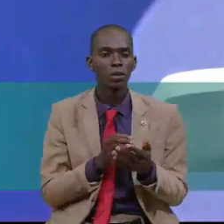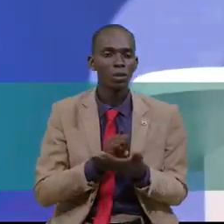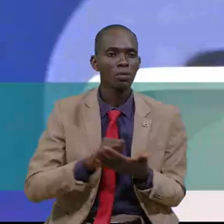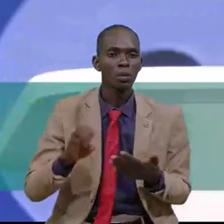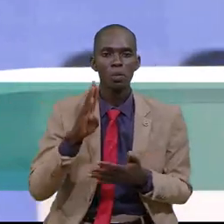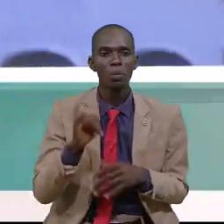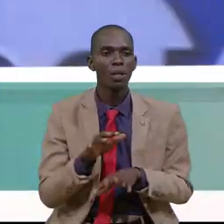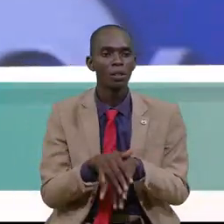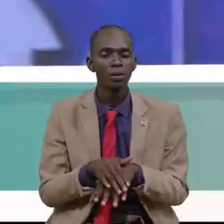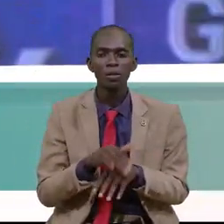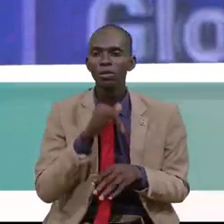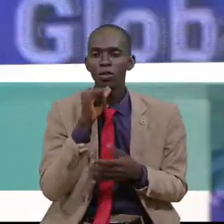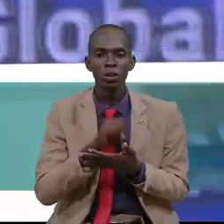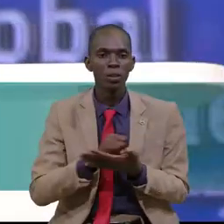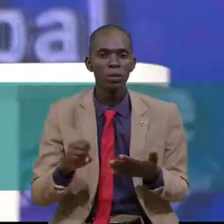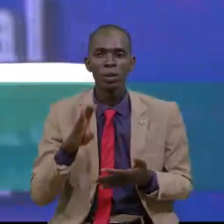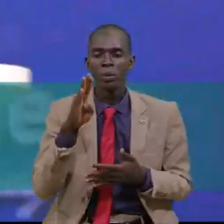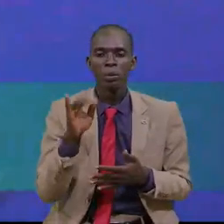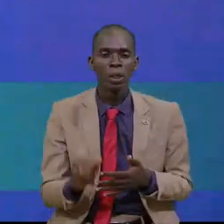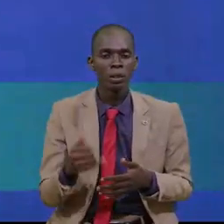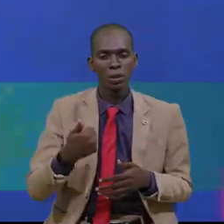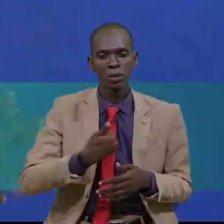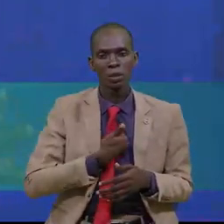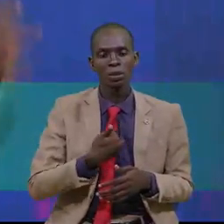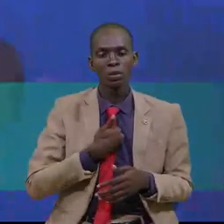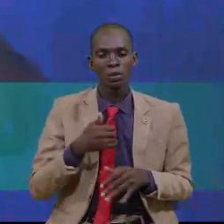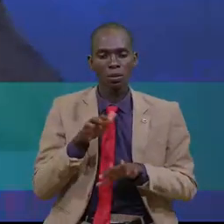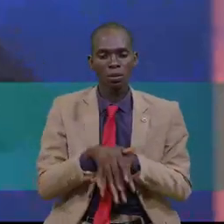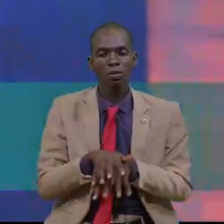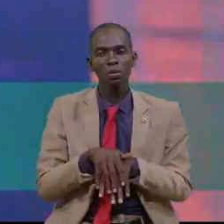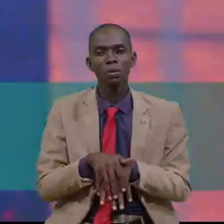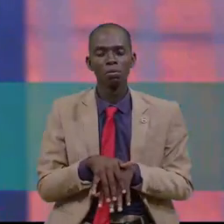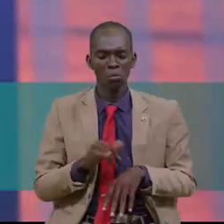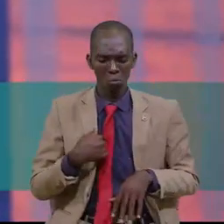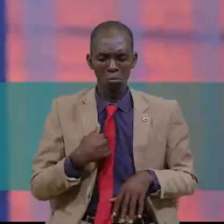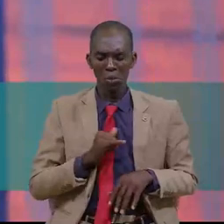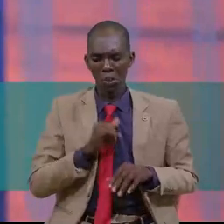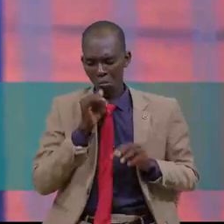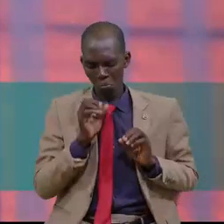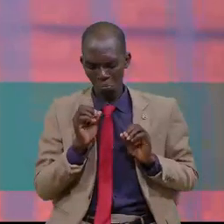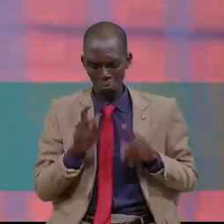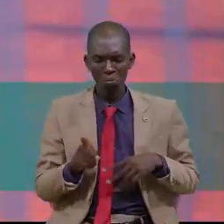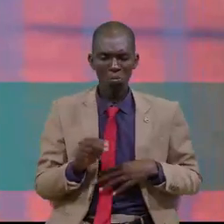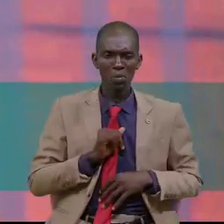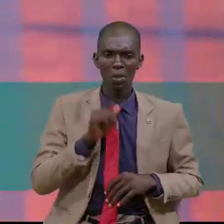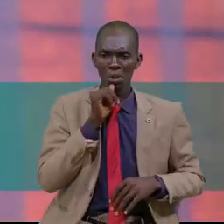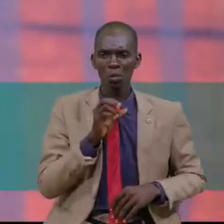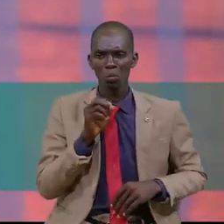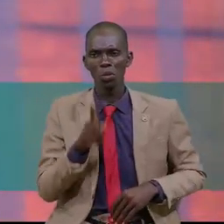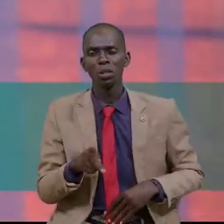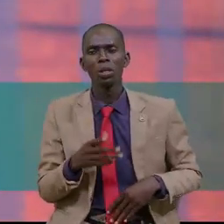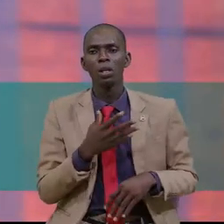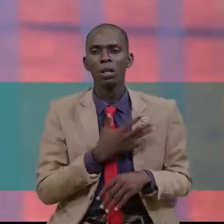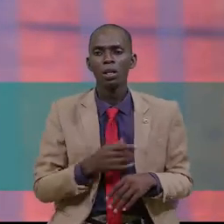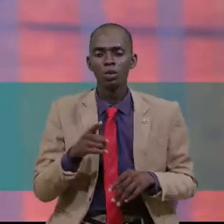sanctifié par la tromperie. Tu n'es pas sanctifié par la tromperie de soi. Ah, je vais bien. Et tu